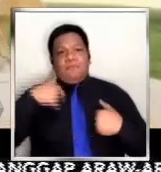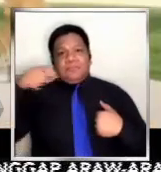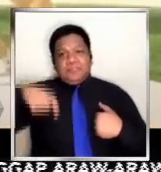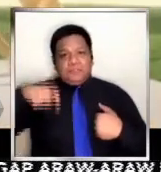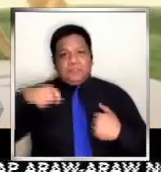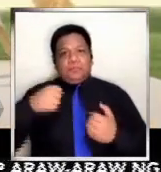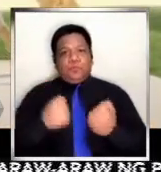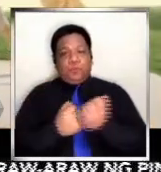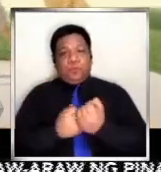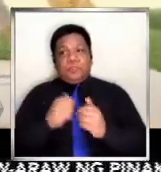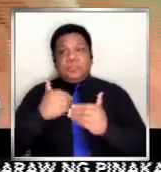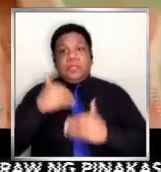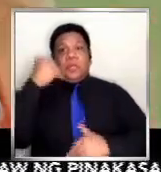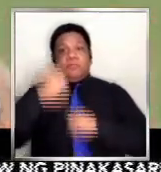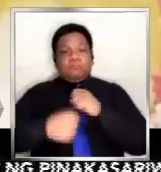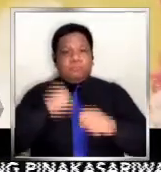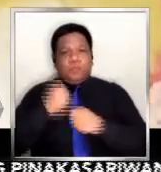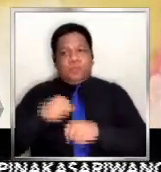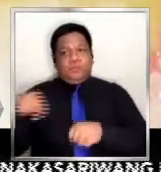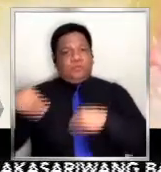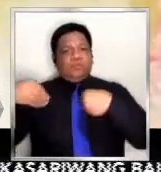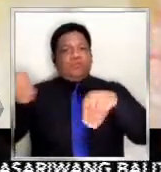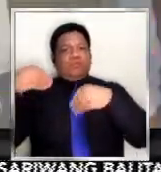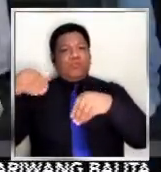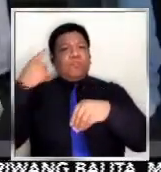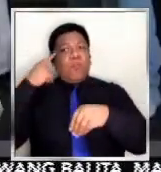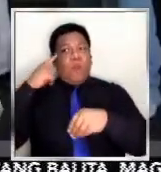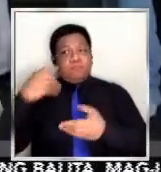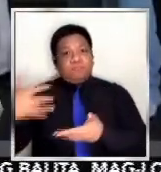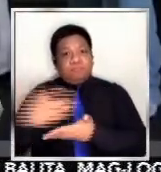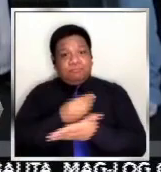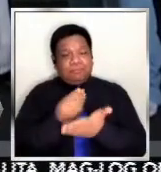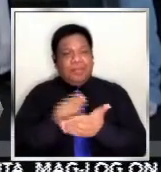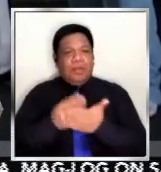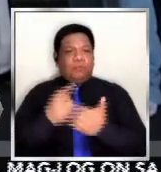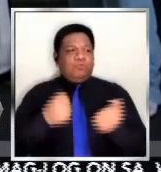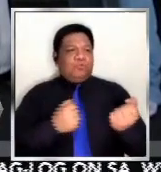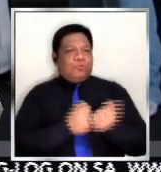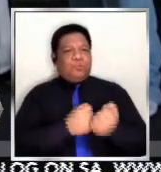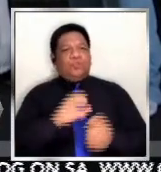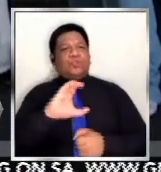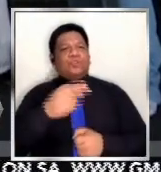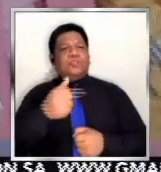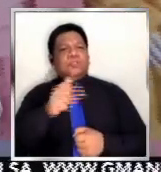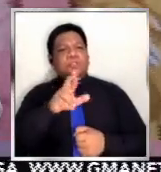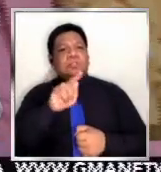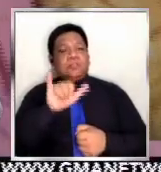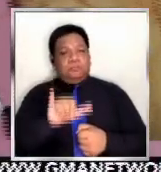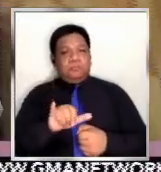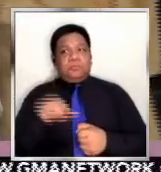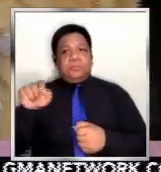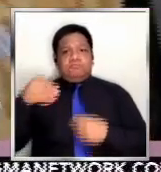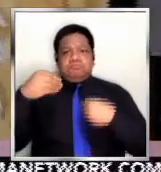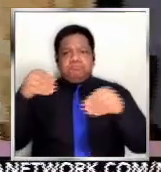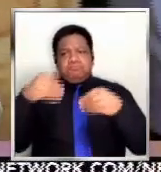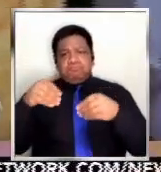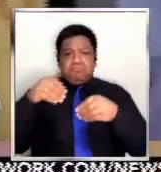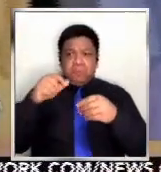year, i-auction na for charity ang mga damit na yan. Sa estimate ng Julian's Auction sa Amerika, aabot sa